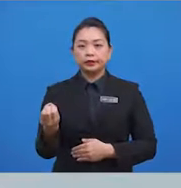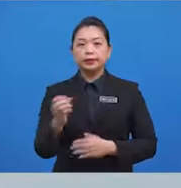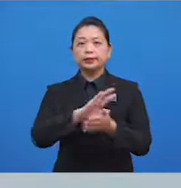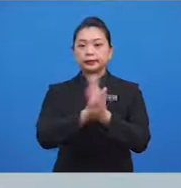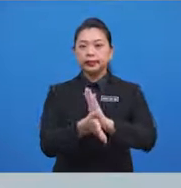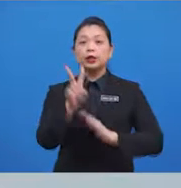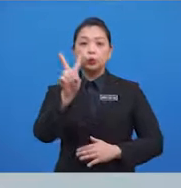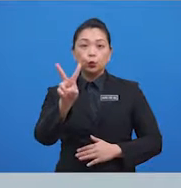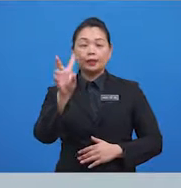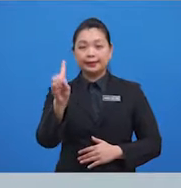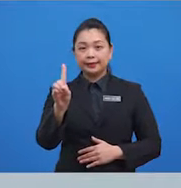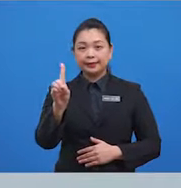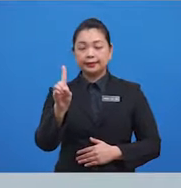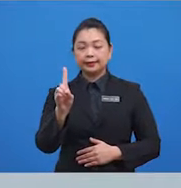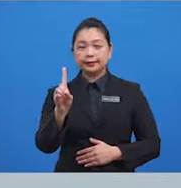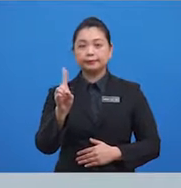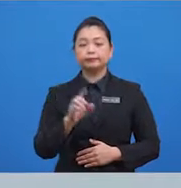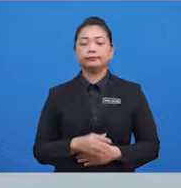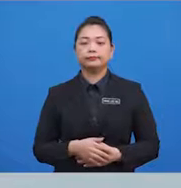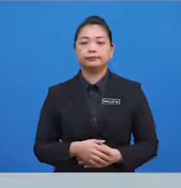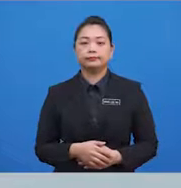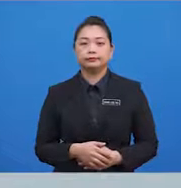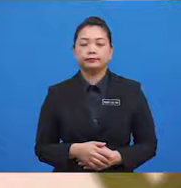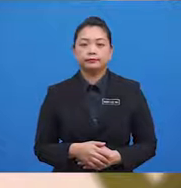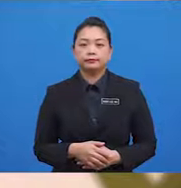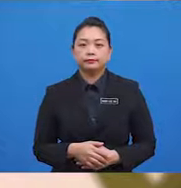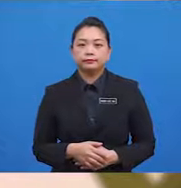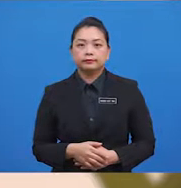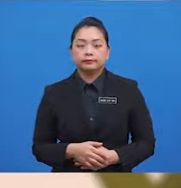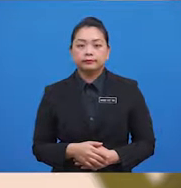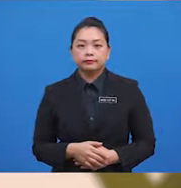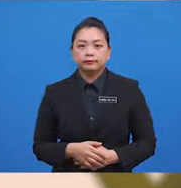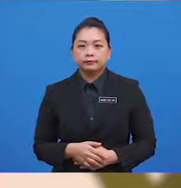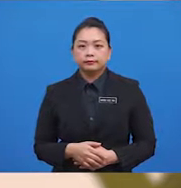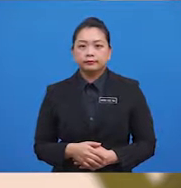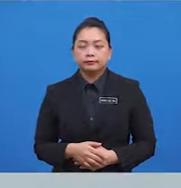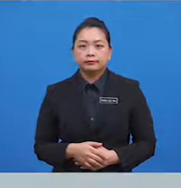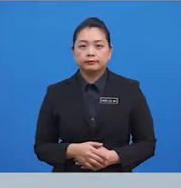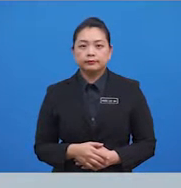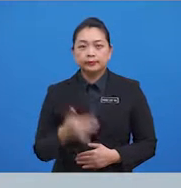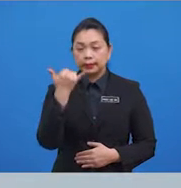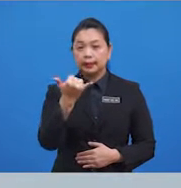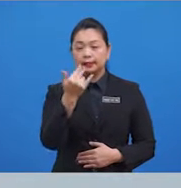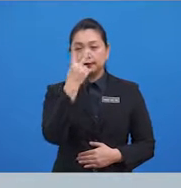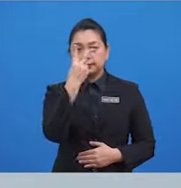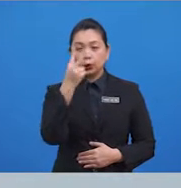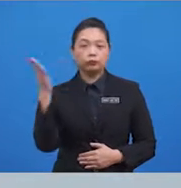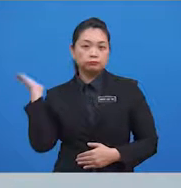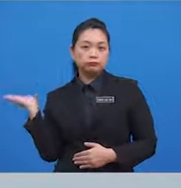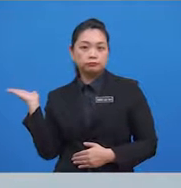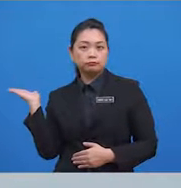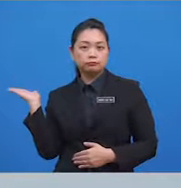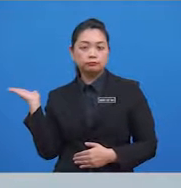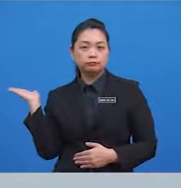menjadi dua dimensi atau 2D. Mari kita lihat animasi bagi bentangan bentuk